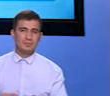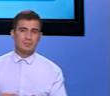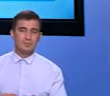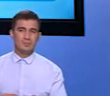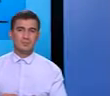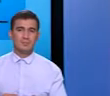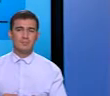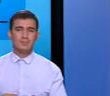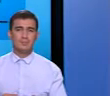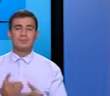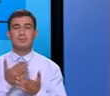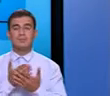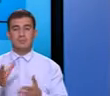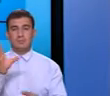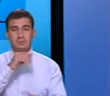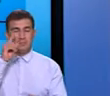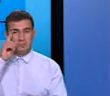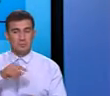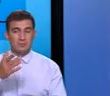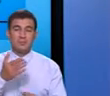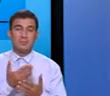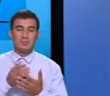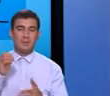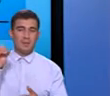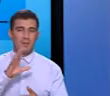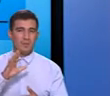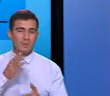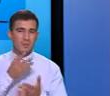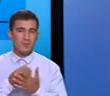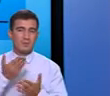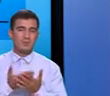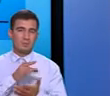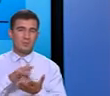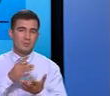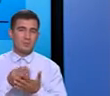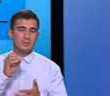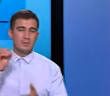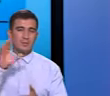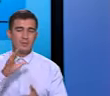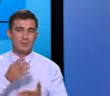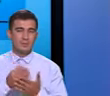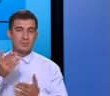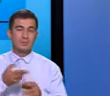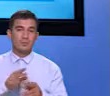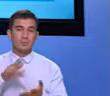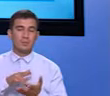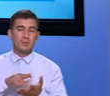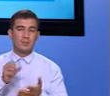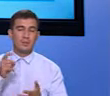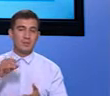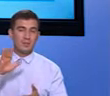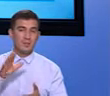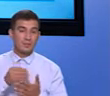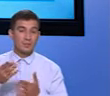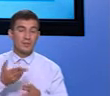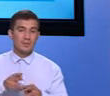Ya'ni bizga ma'lum, Yevropa, ya'ni Markaziy Yevropa xalqlariga nisbatan O'rta Osiyo